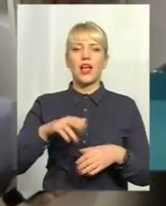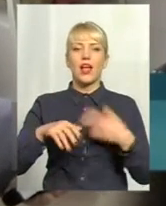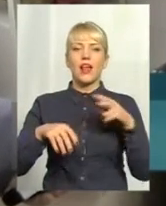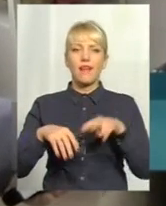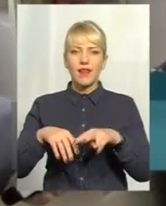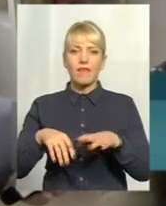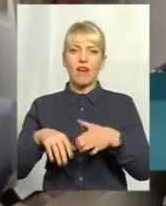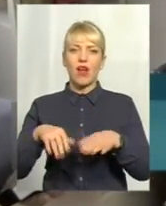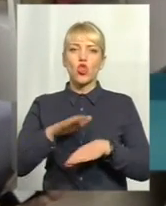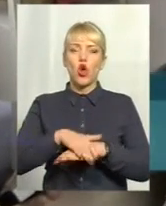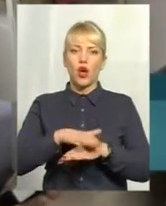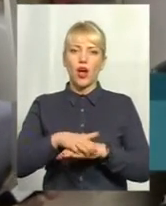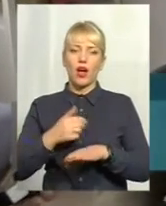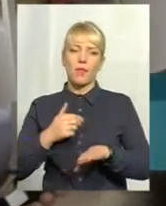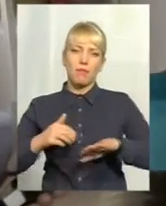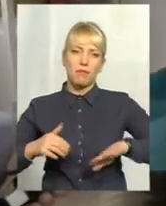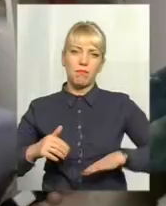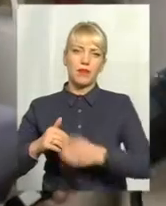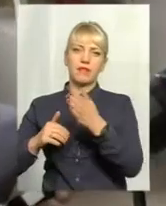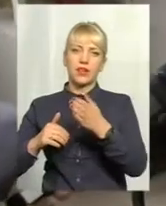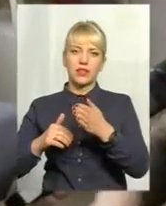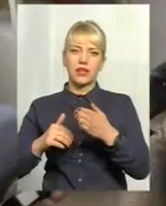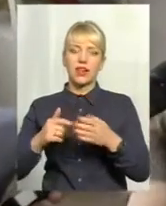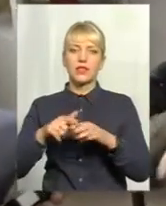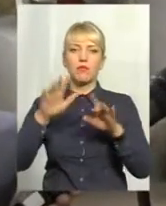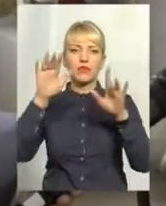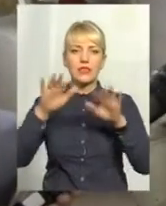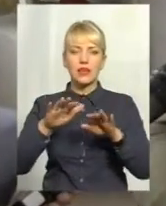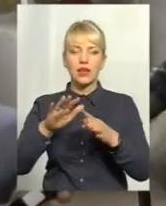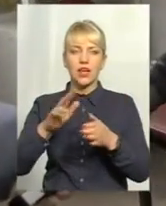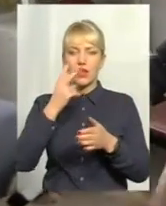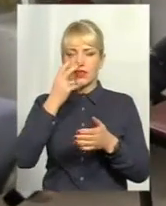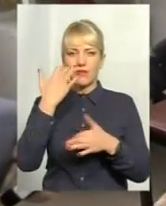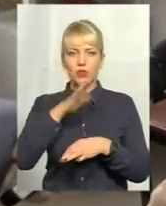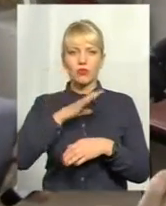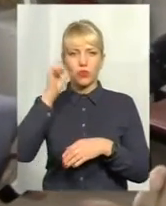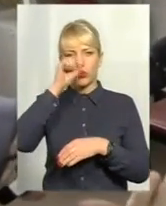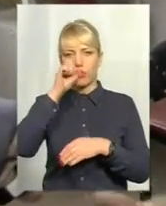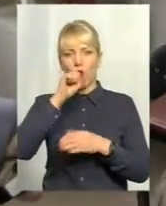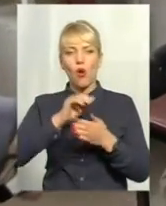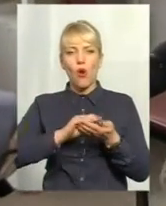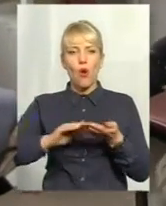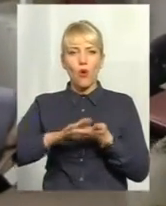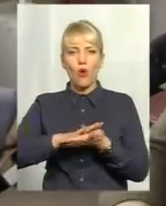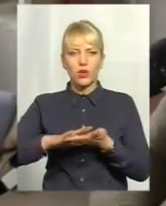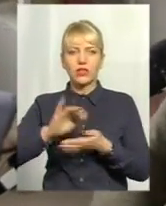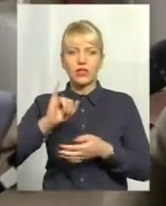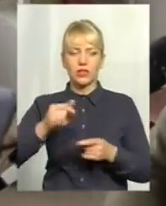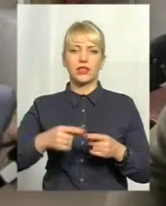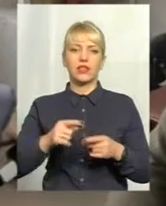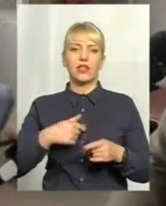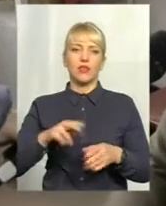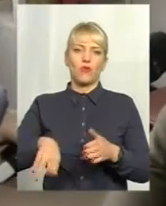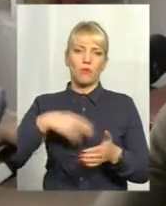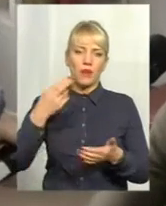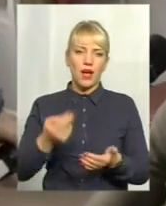сніг припорошив, там такий льод був. Я падаю не так рукою, а так. І вся рука зразу спухла,